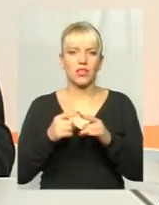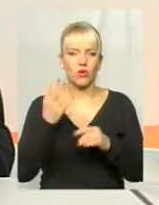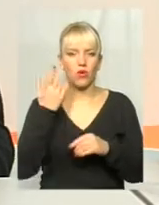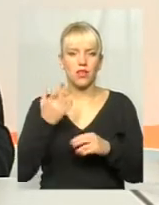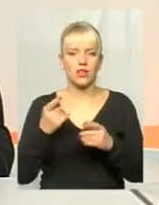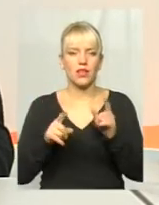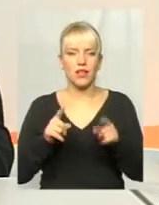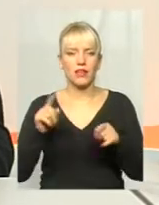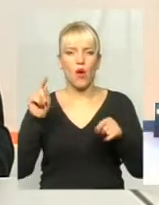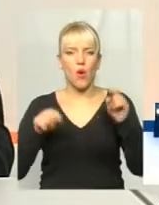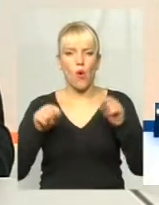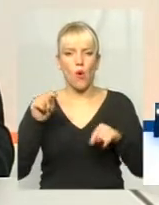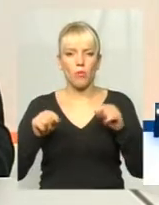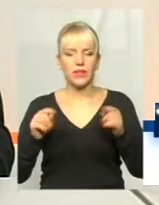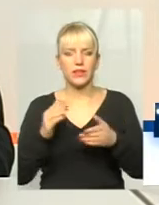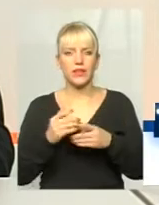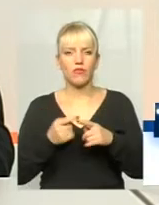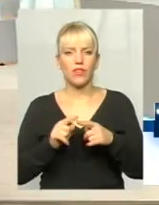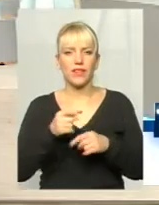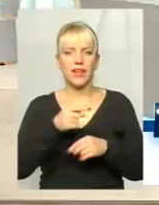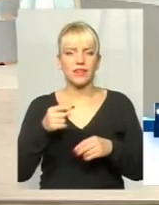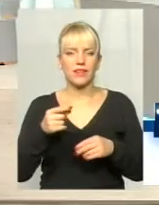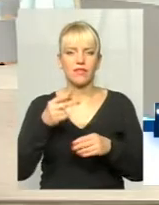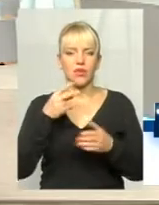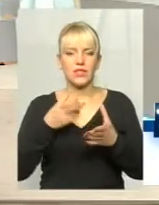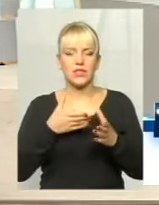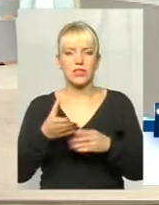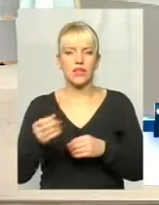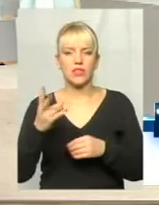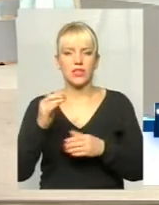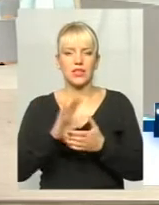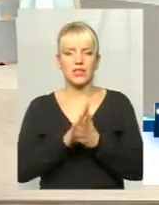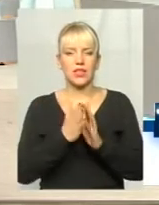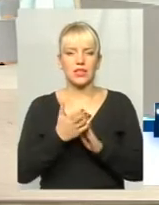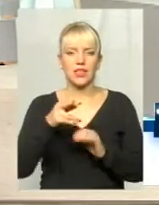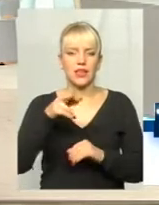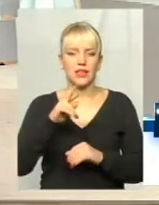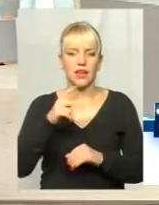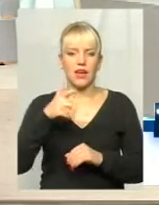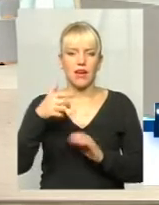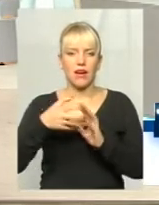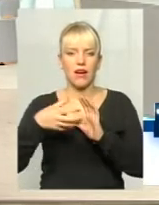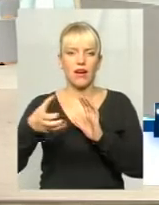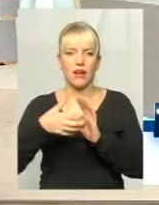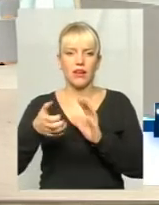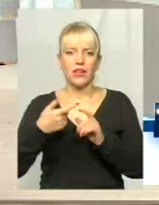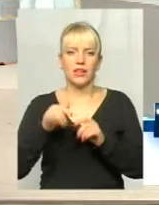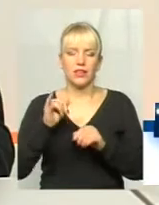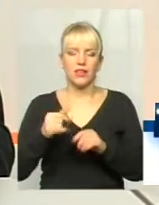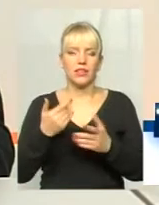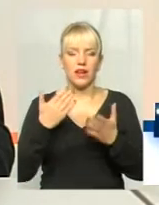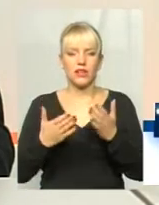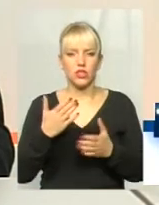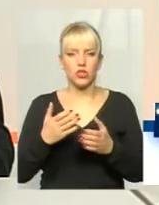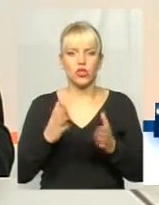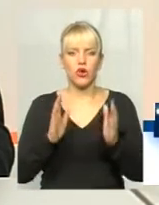опади йдуть, вона дуже негативно сказується на стані тяги в димових та вентиляційних каналах. Тому, якщо канали справні,